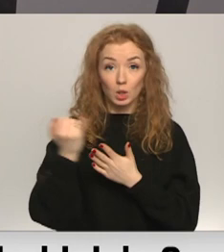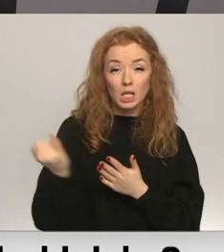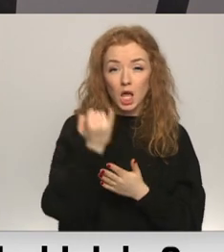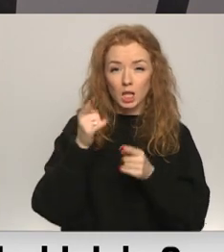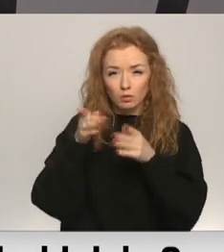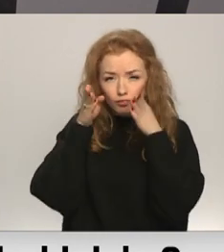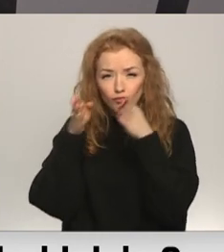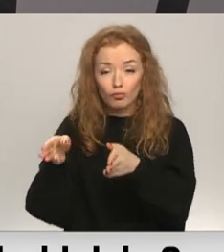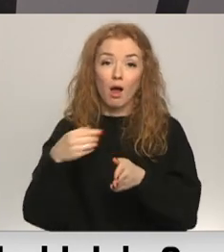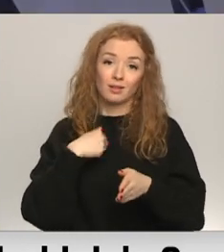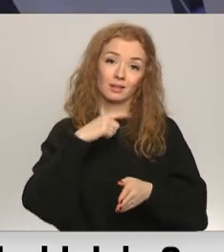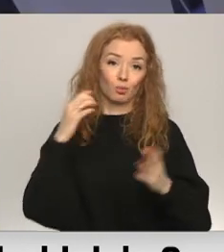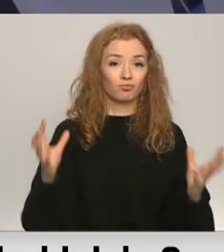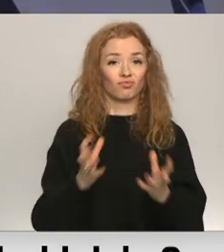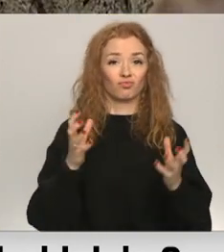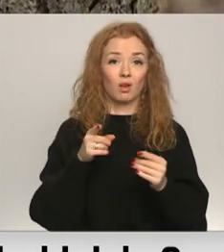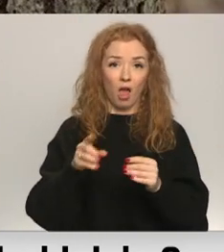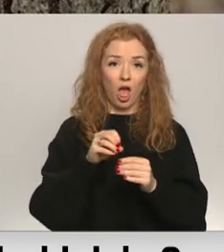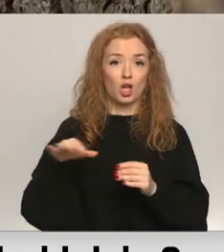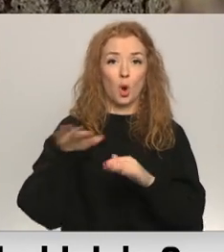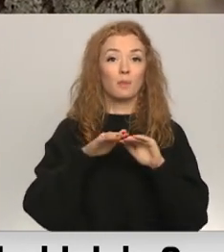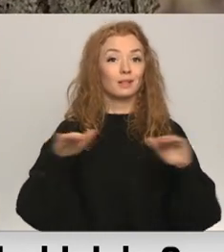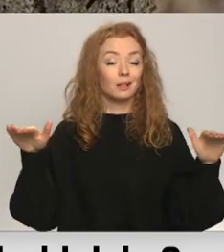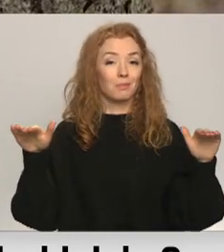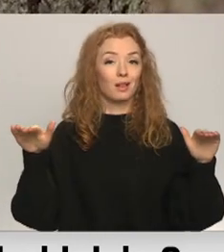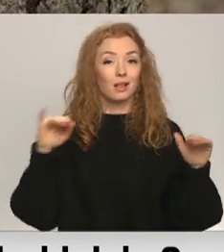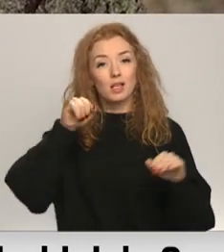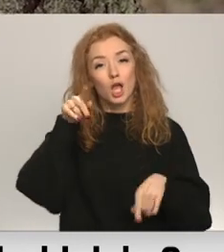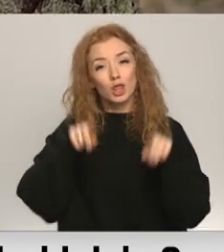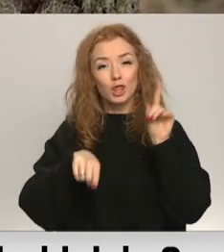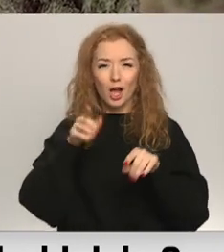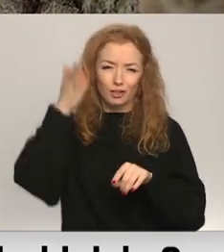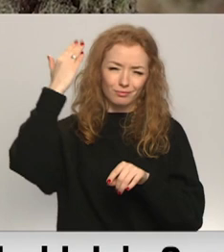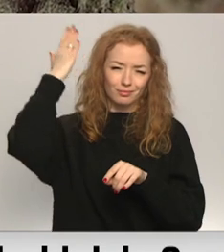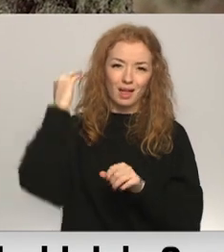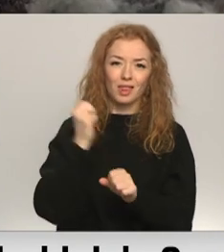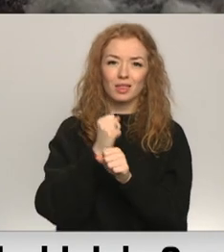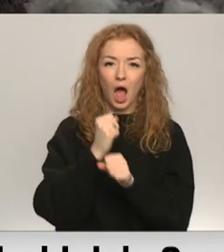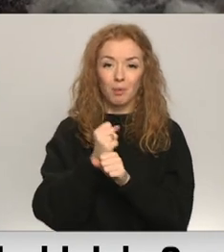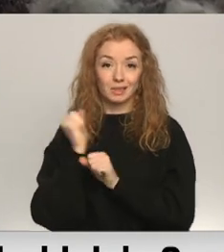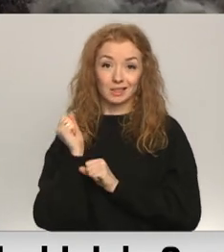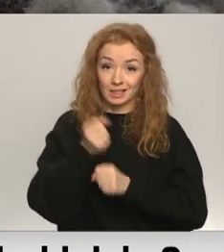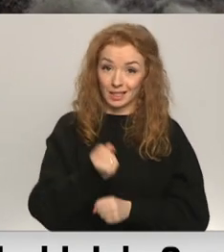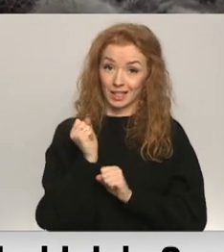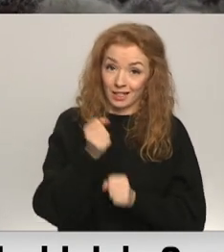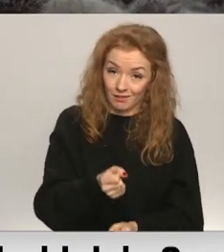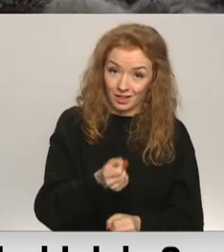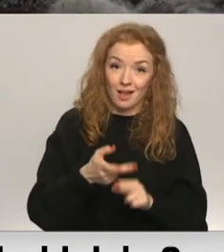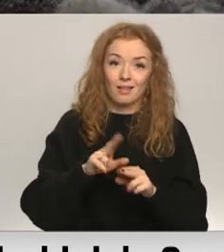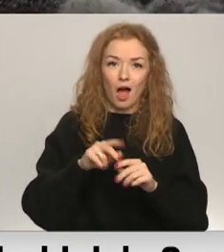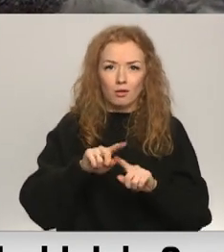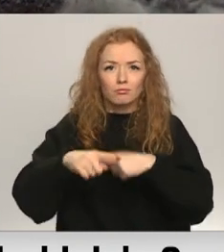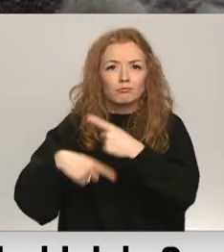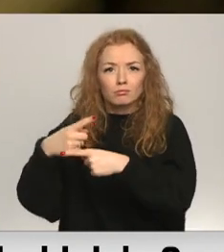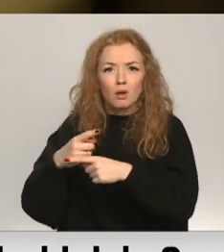gribu par to rūpēties Eiropas līmenī. Ja kādreiz darbs tika darīts ar cirvi, tas pats cirvis tika arī nodots tālāk